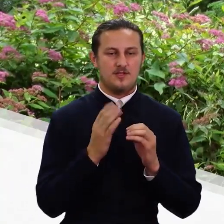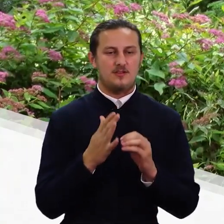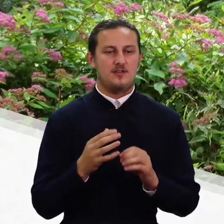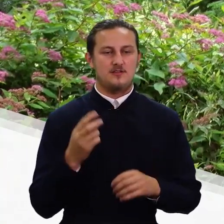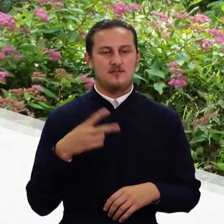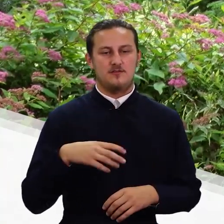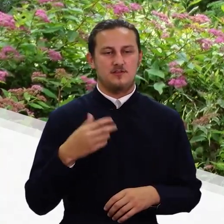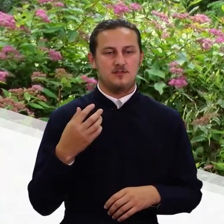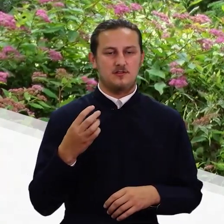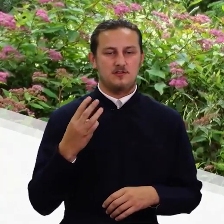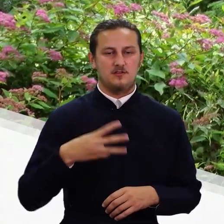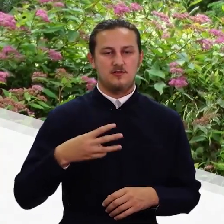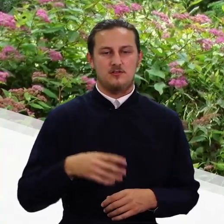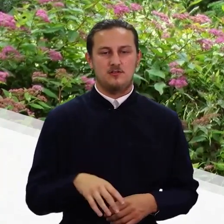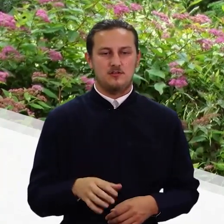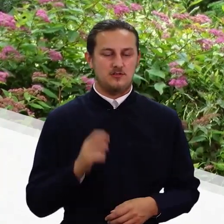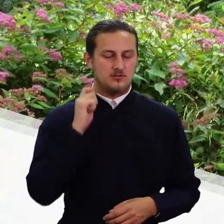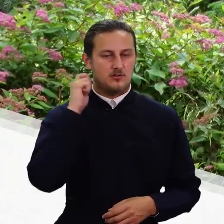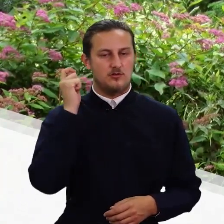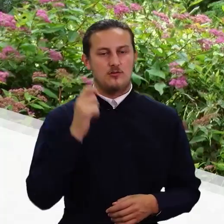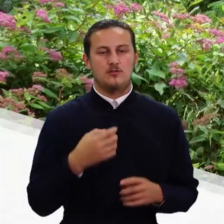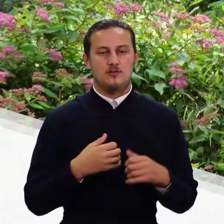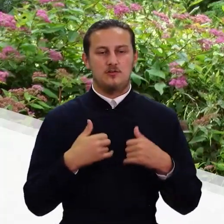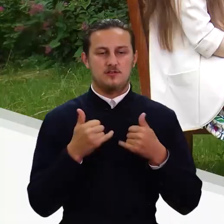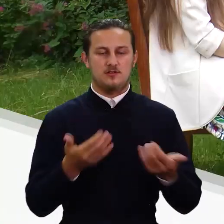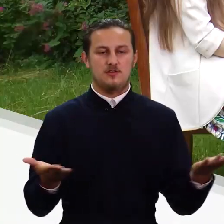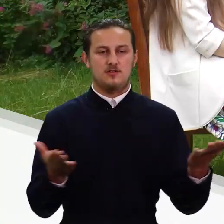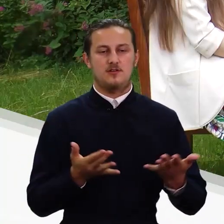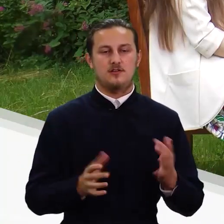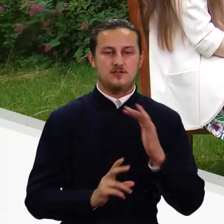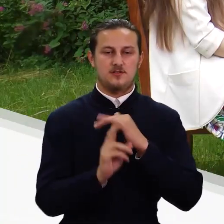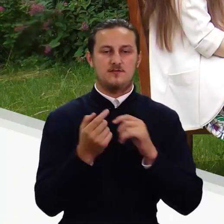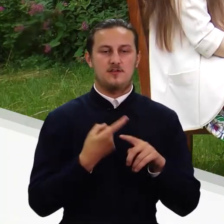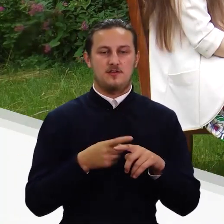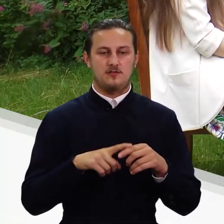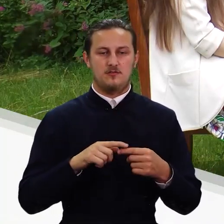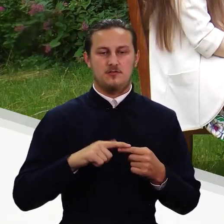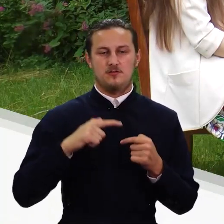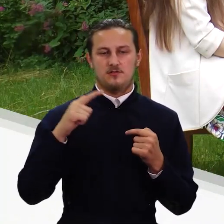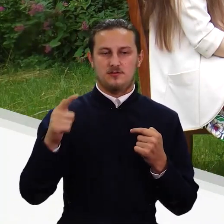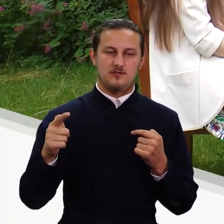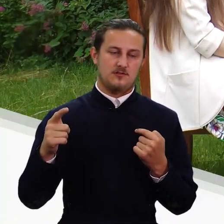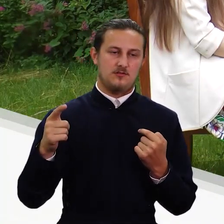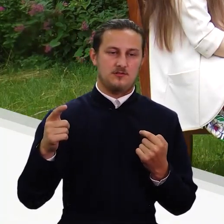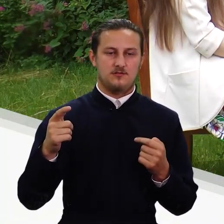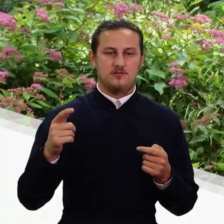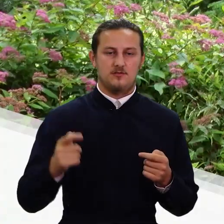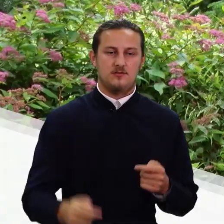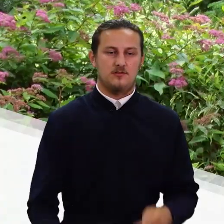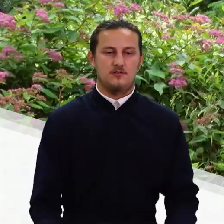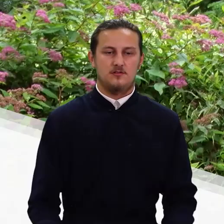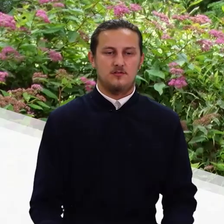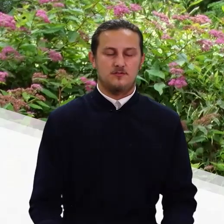не практики, а теоретики, для нас церква – це щось далеке. Коли у нас як буває переважно, коли я